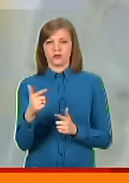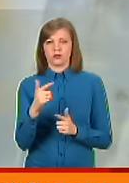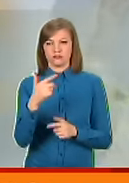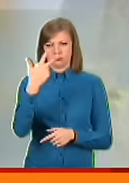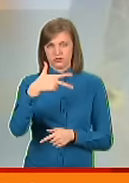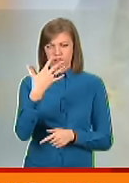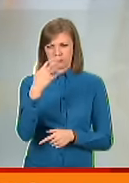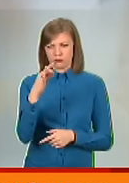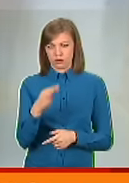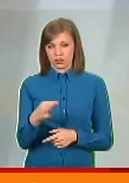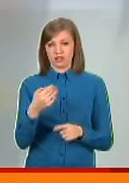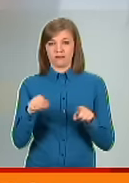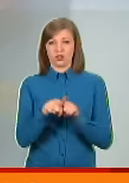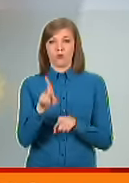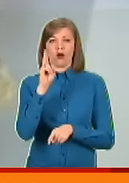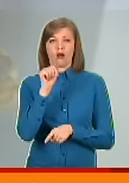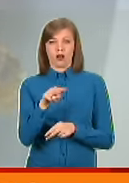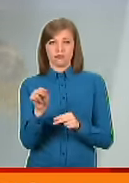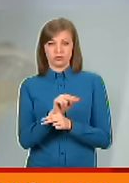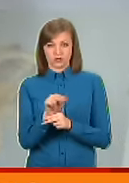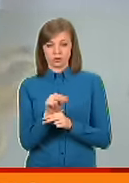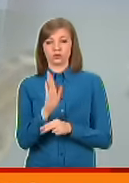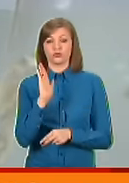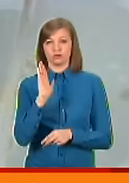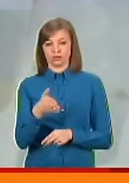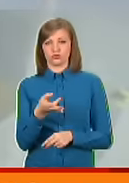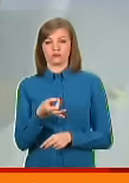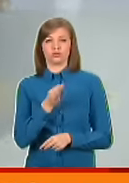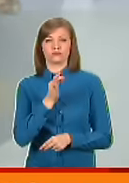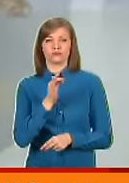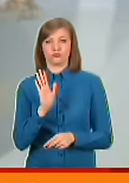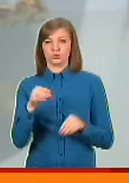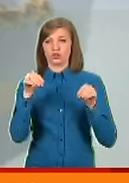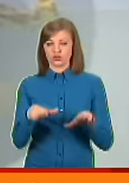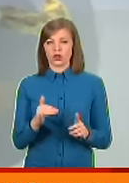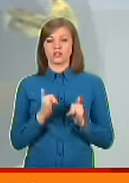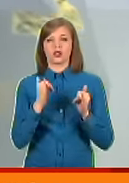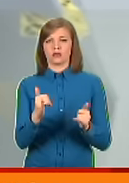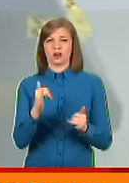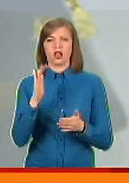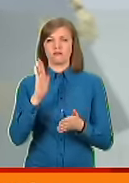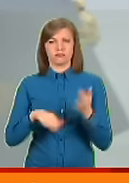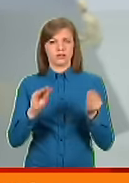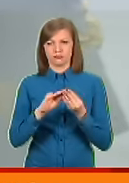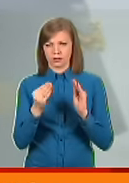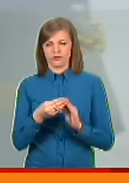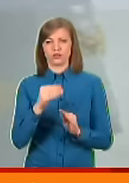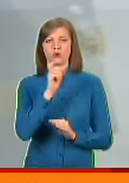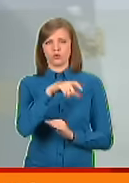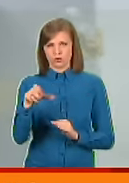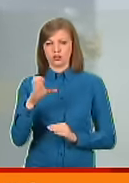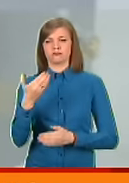всього-навсього 35%. В даному капітальному ремонті будуть прийняті рішення для безбар'єрного доступу людей